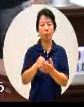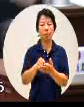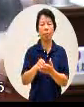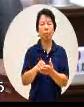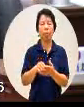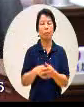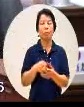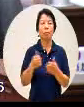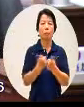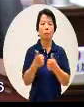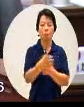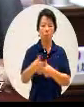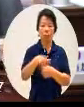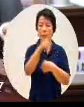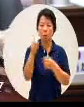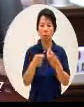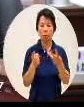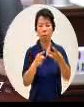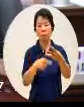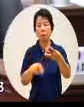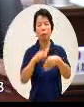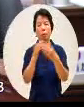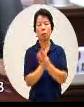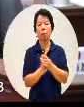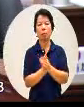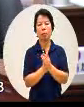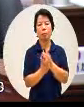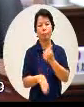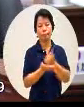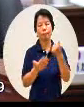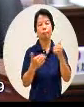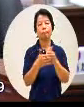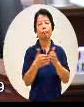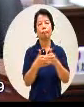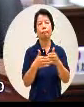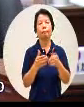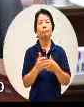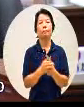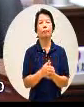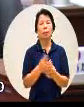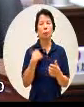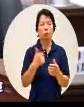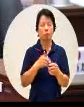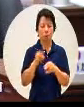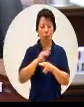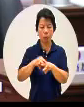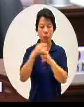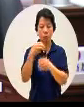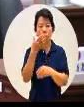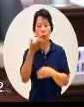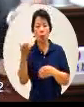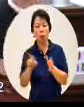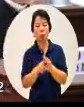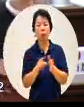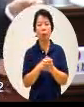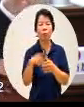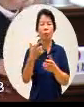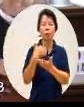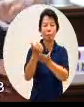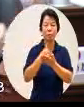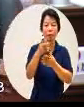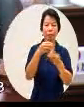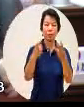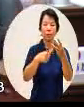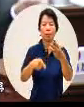因為這三個人都已經達到了我們到出去旅行的時候我特別找他們三個人照相他們三